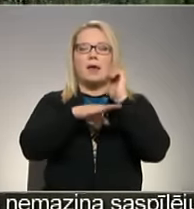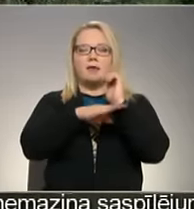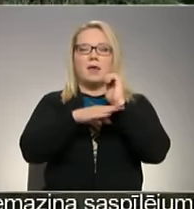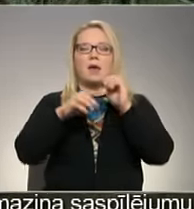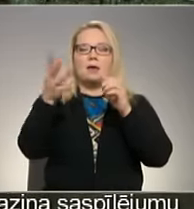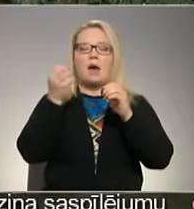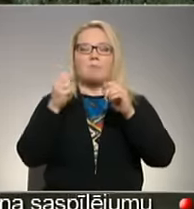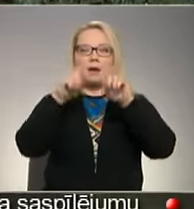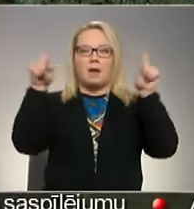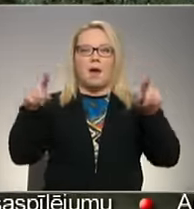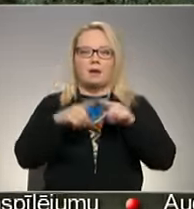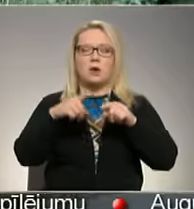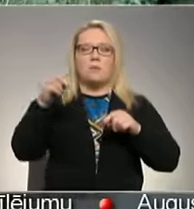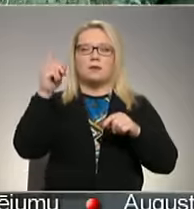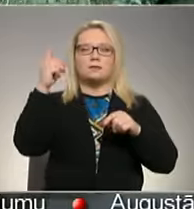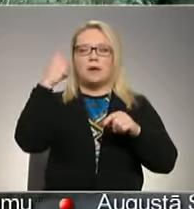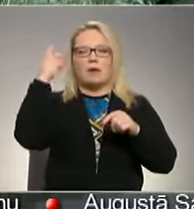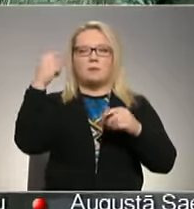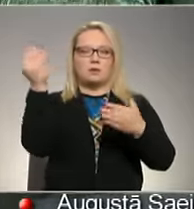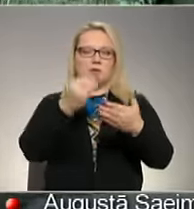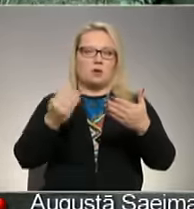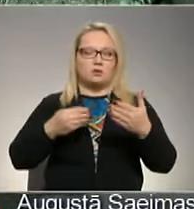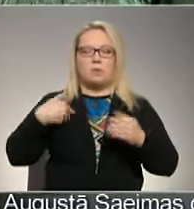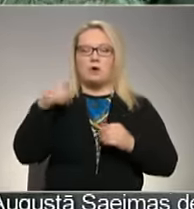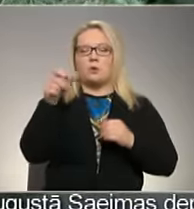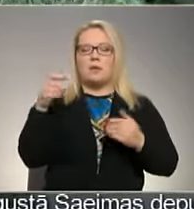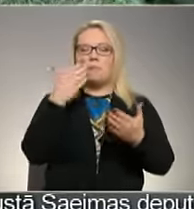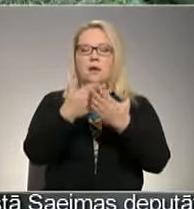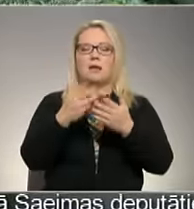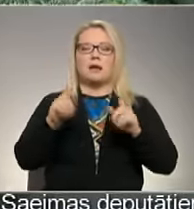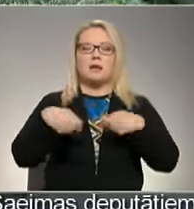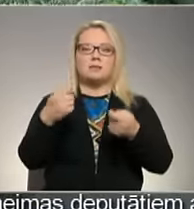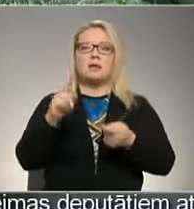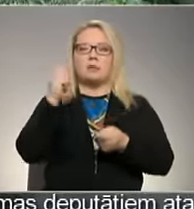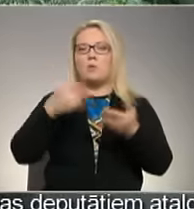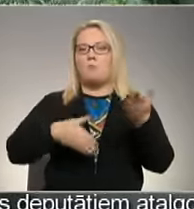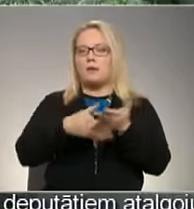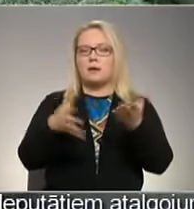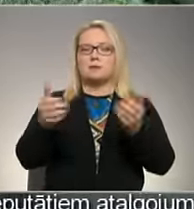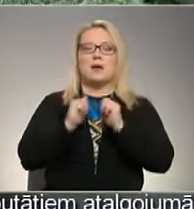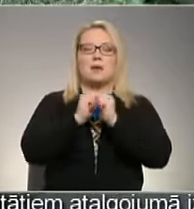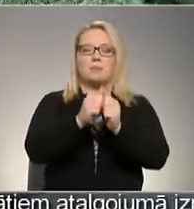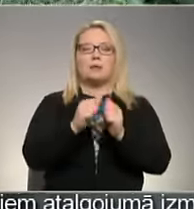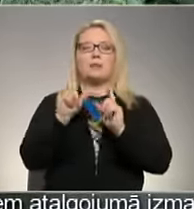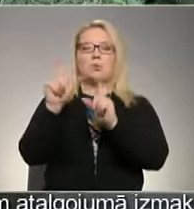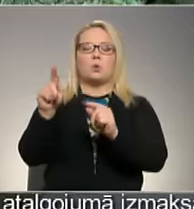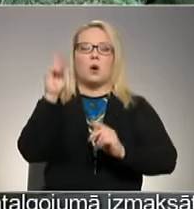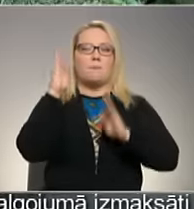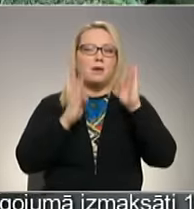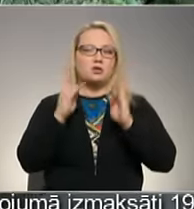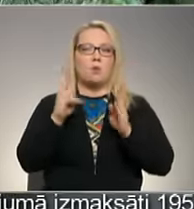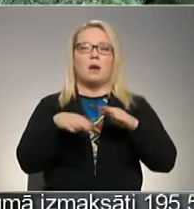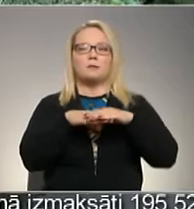nolaižoties lejā, tāpēc atmiņas jāuzzīmē. Skolēniem rāda arī, kā sniegt pirmo palīdzību, kas jāņem līdz dodoties mežā un kā